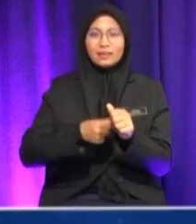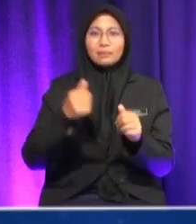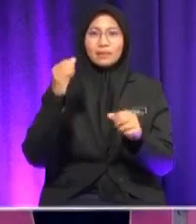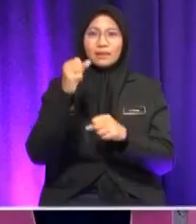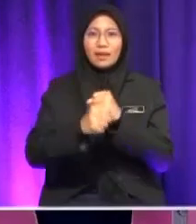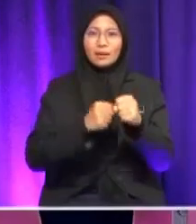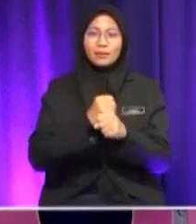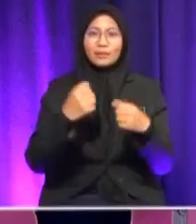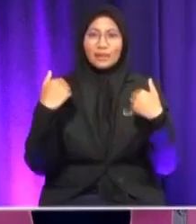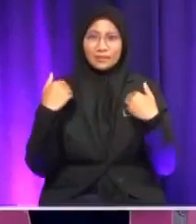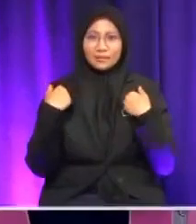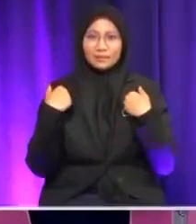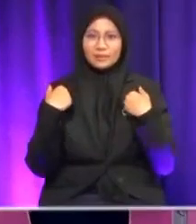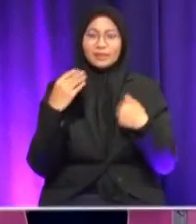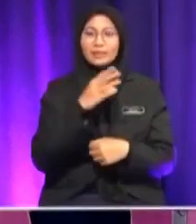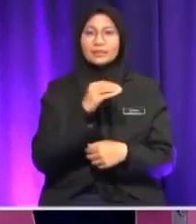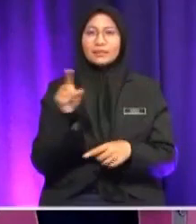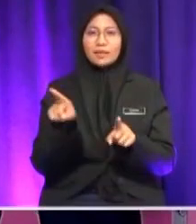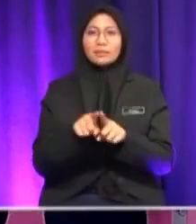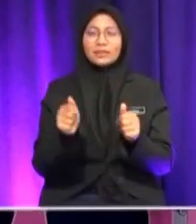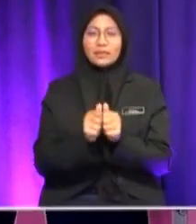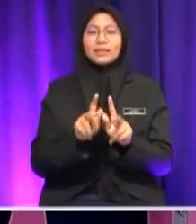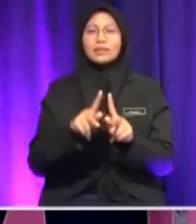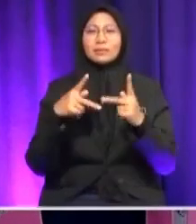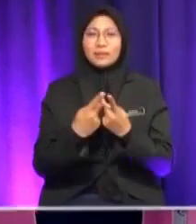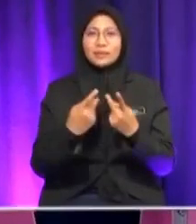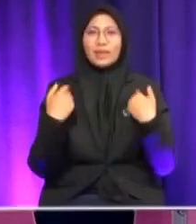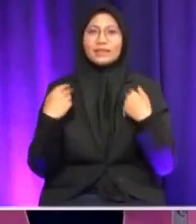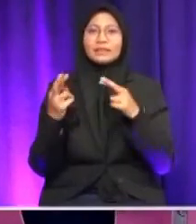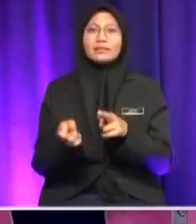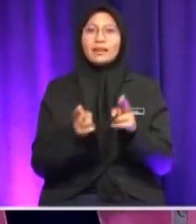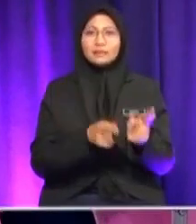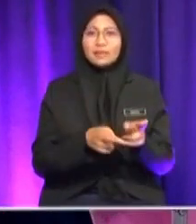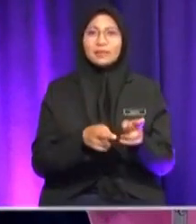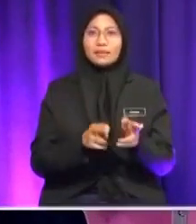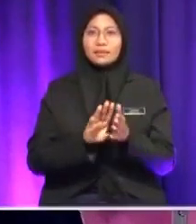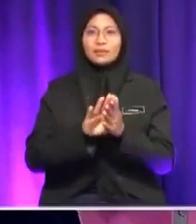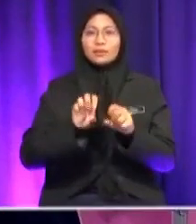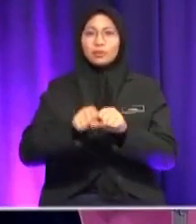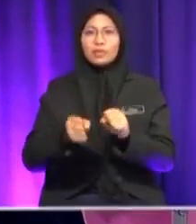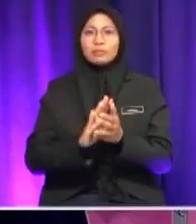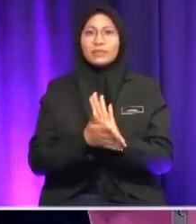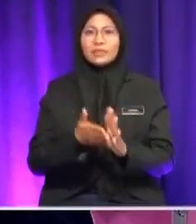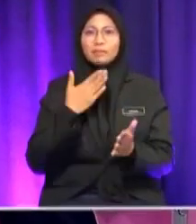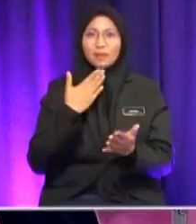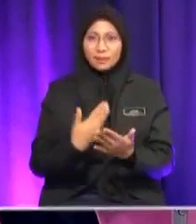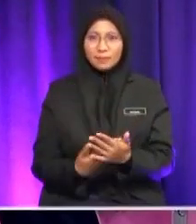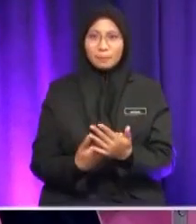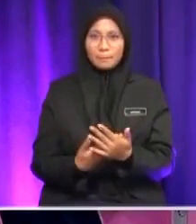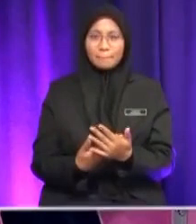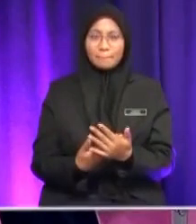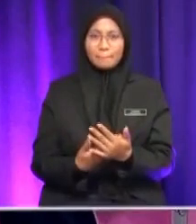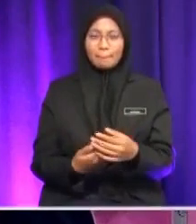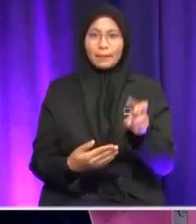juga dalam keluarga dan juga untuk diri kita. Seterusnya pula, yang kedua, cara yang kedua, mengenal